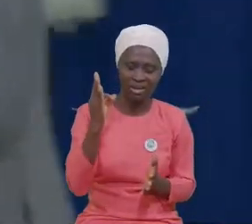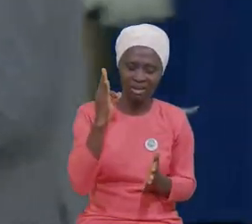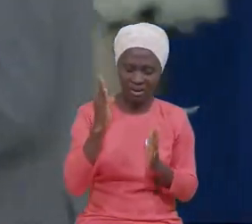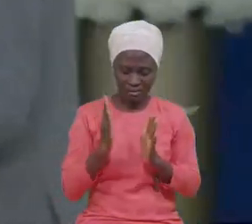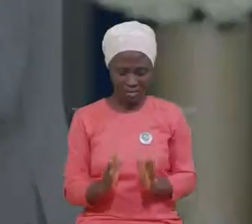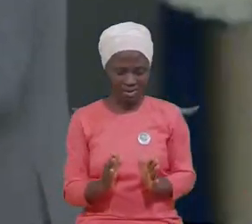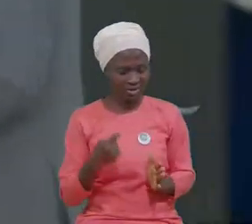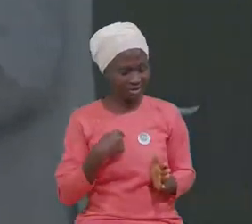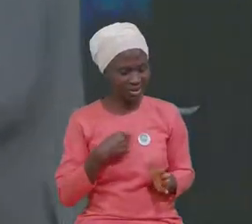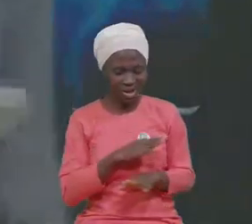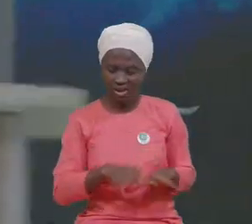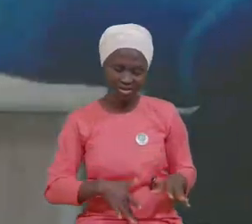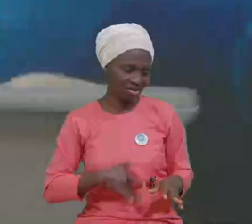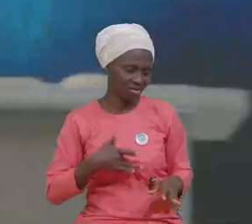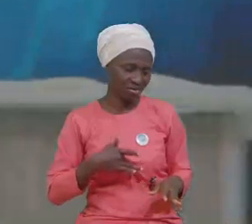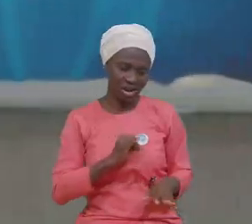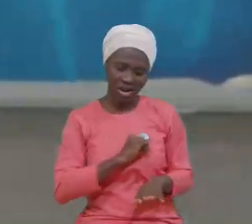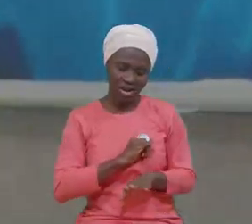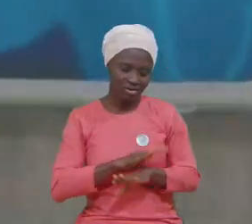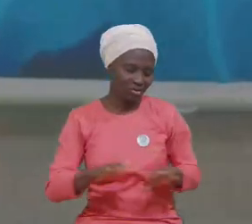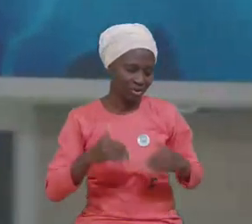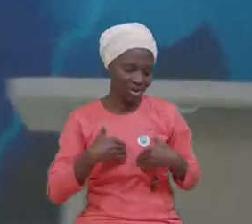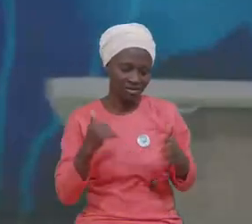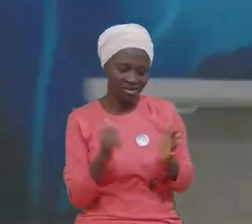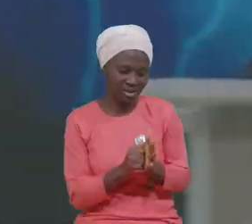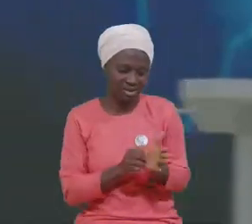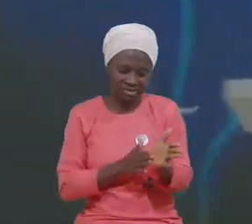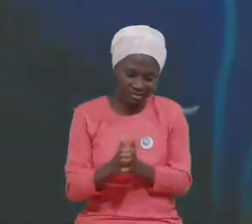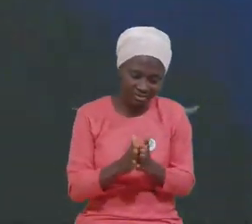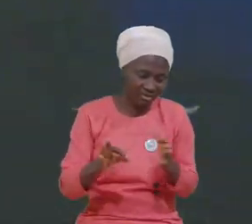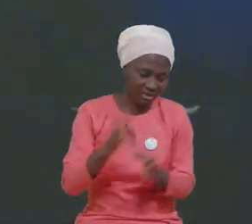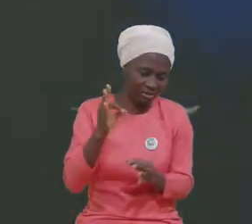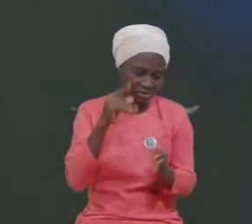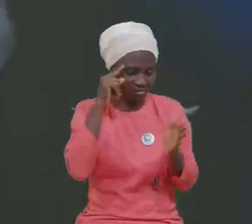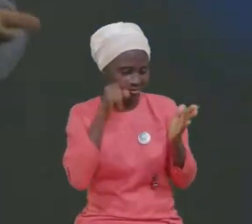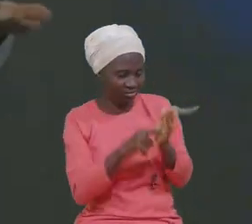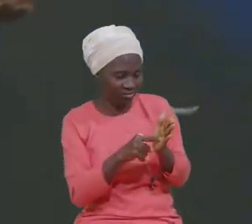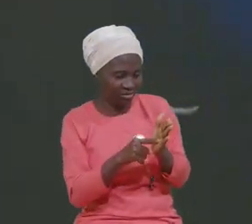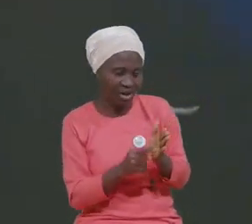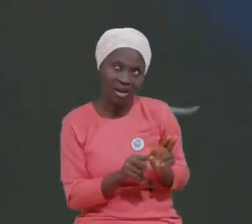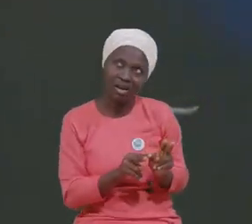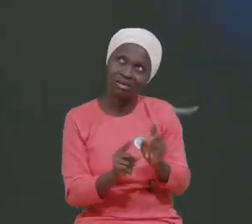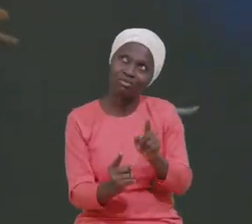Je sens vraiment que je n'ai pas cet esprit de désir, d'observation.